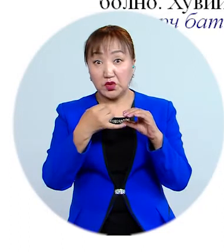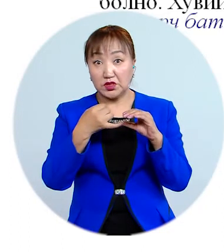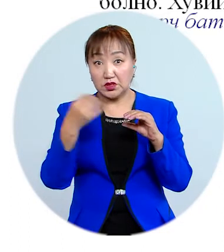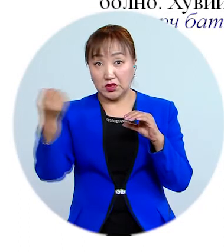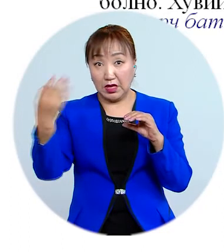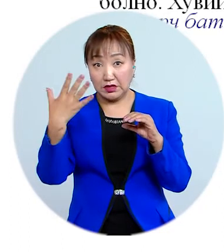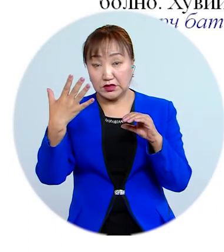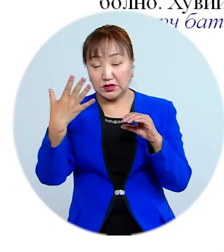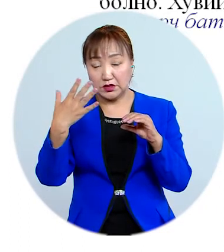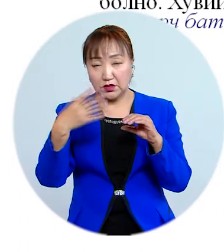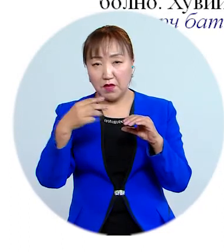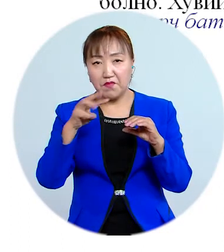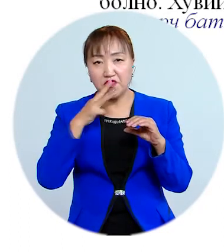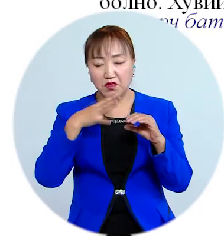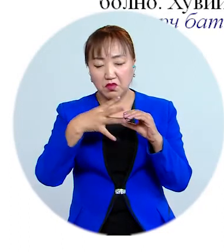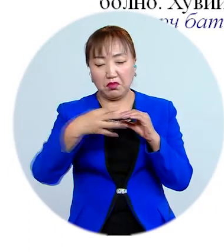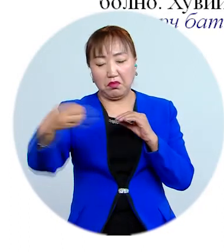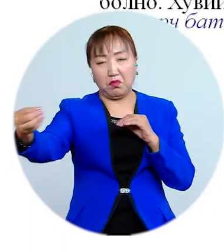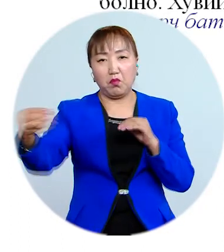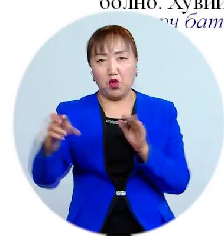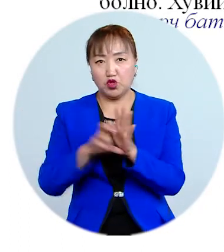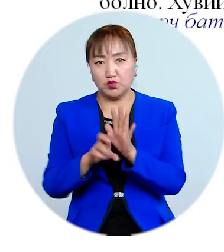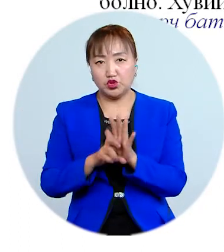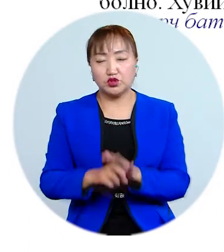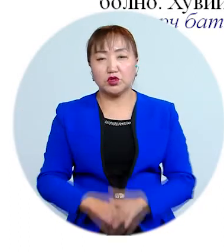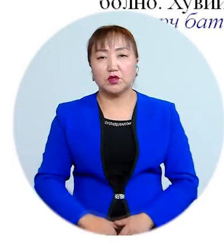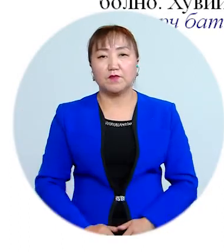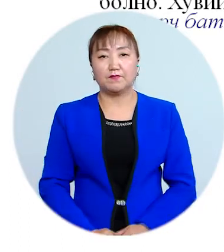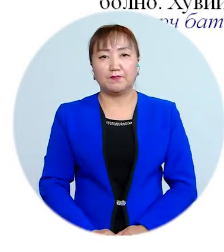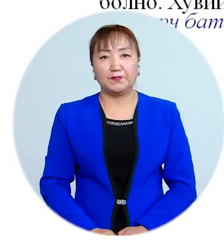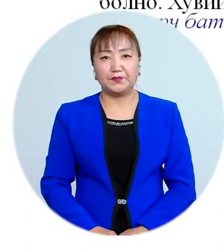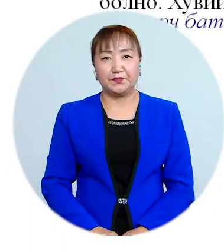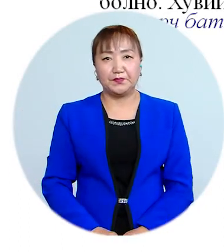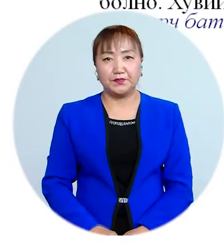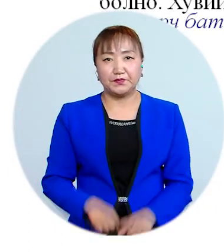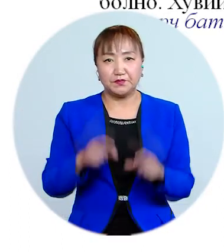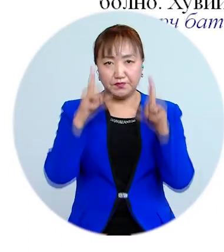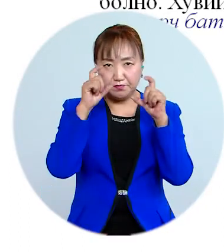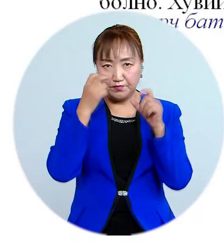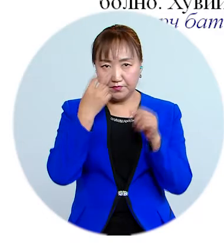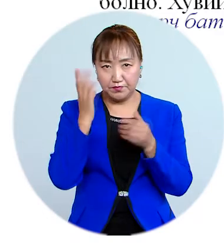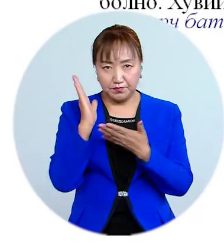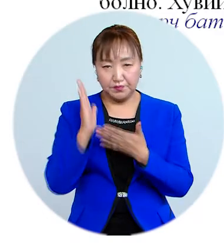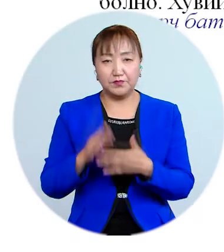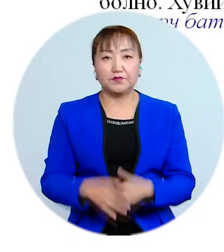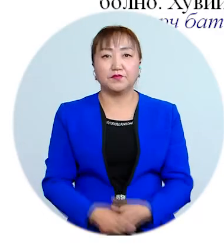луйврын зарим цахим шуудангийн жишээг бол харуулж байна. Иймэрхүү хэлбэртэй байдаг байна.